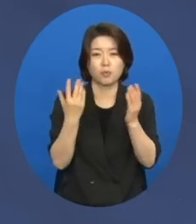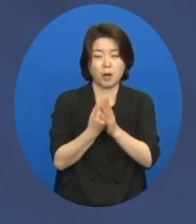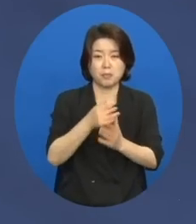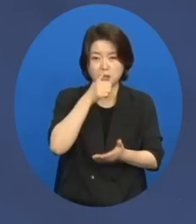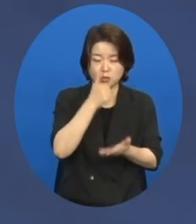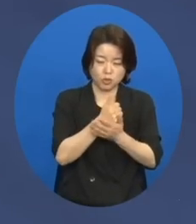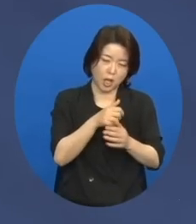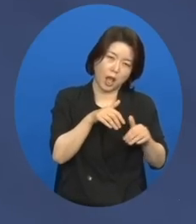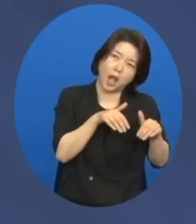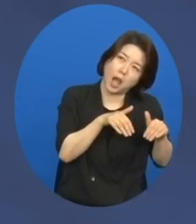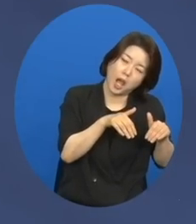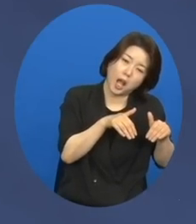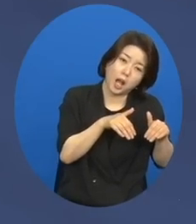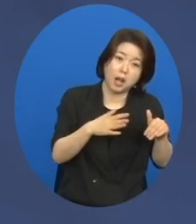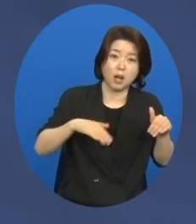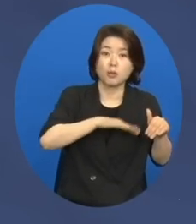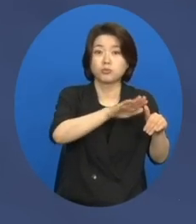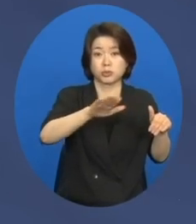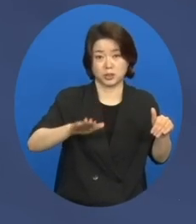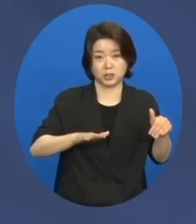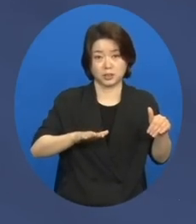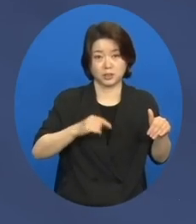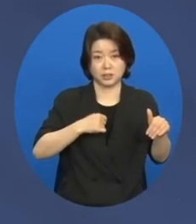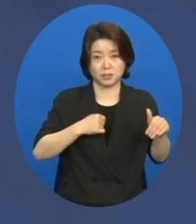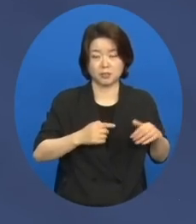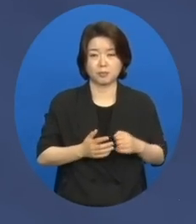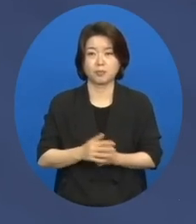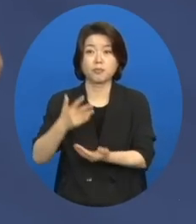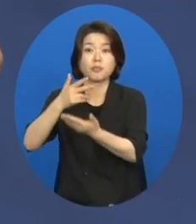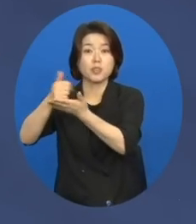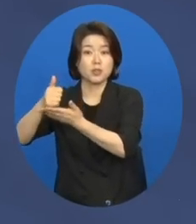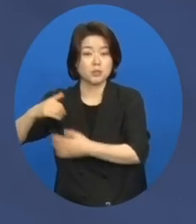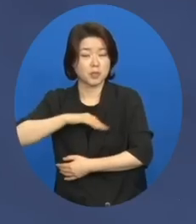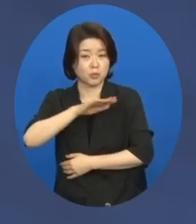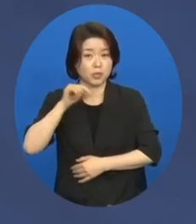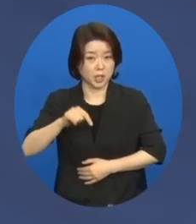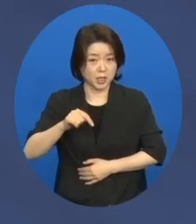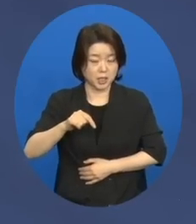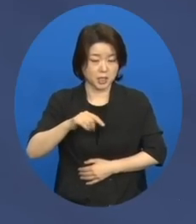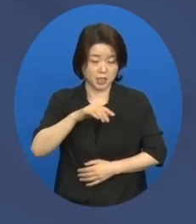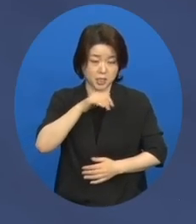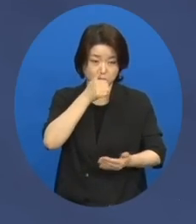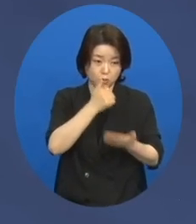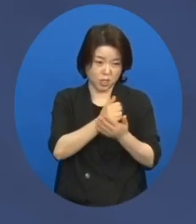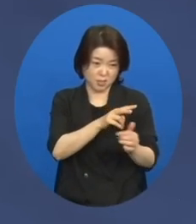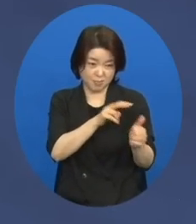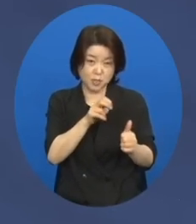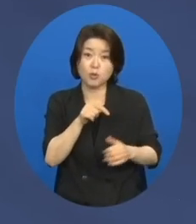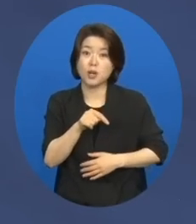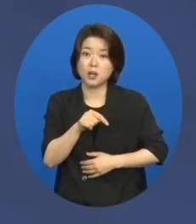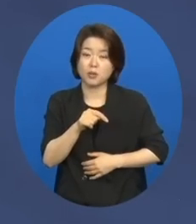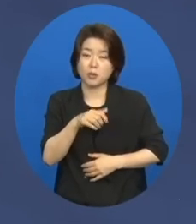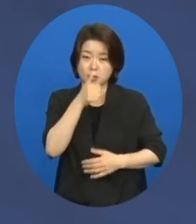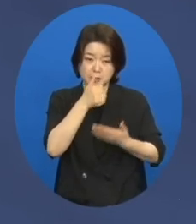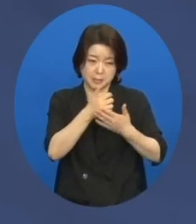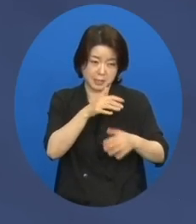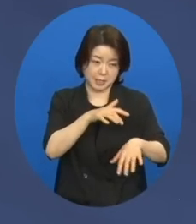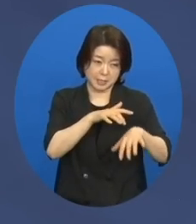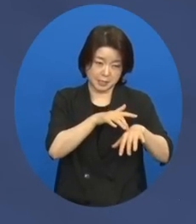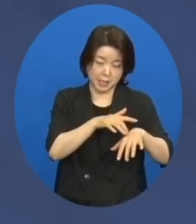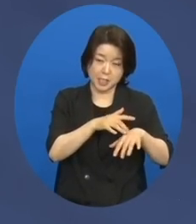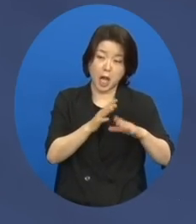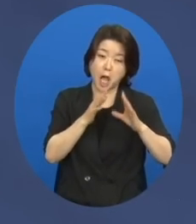죄의 노예가 된 우리를 주님께서 우리를 이 죄를 미워하고 사단의 속임을